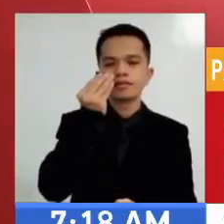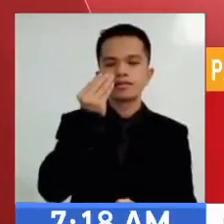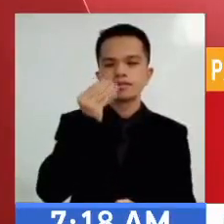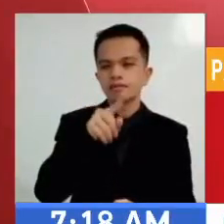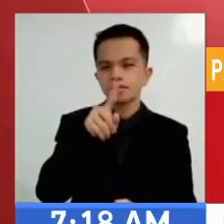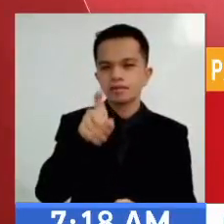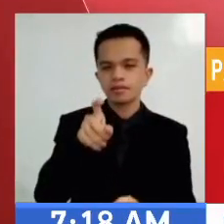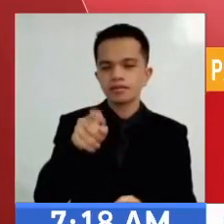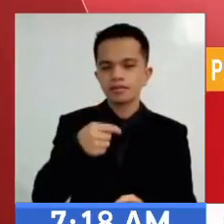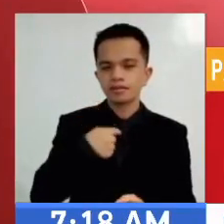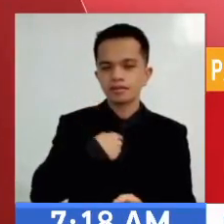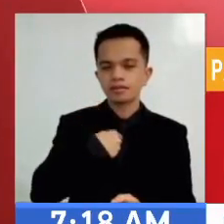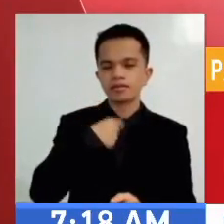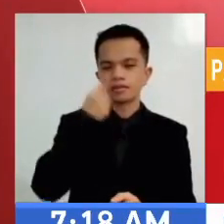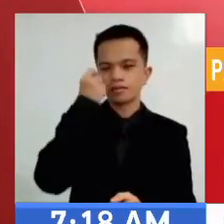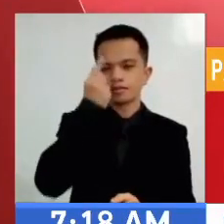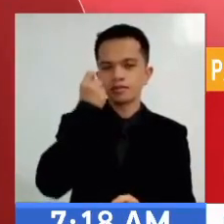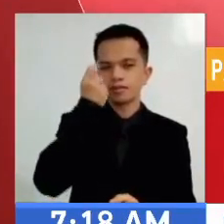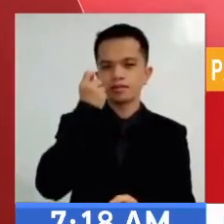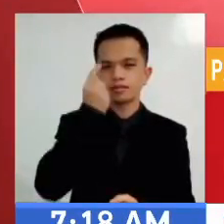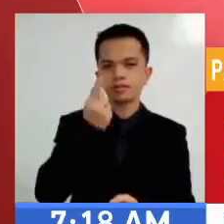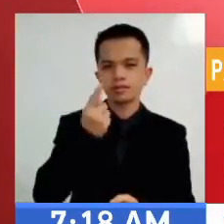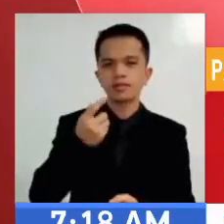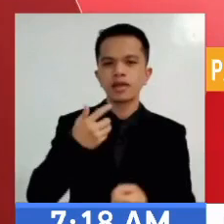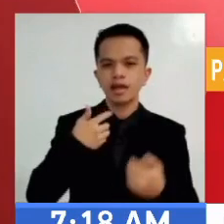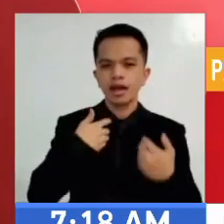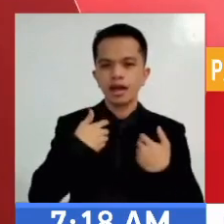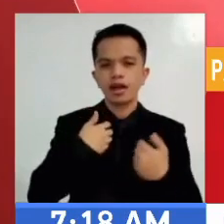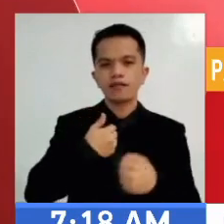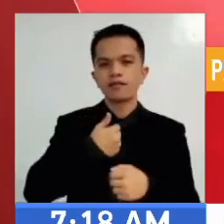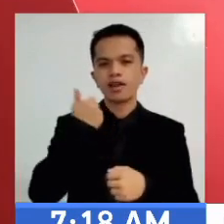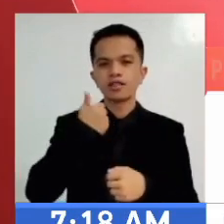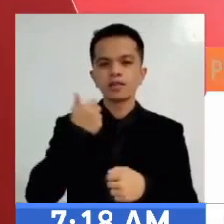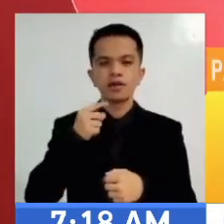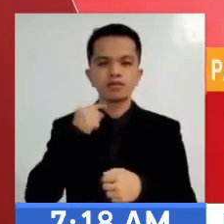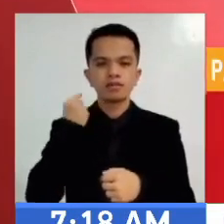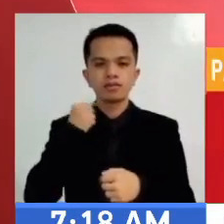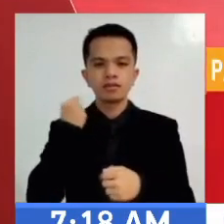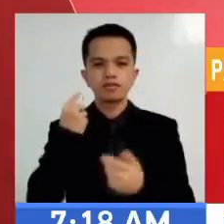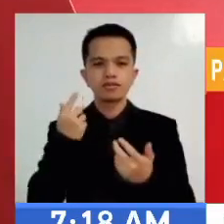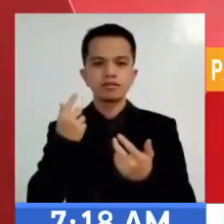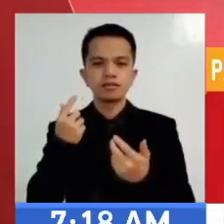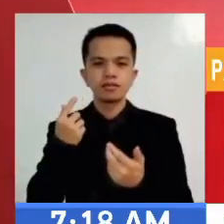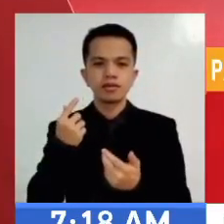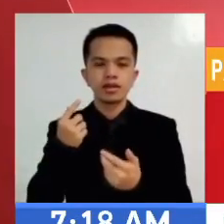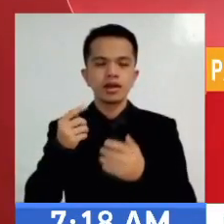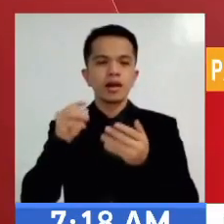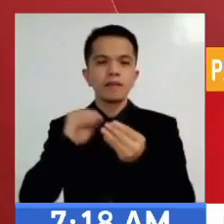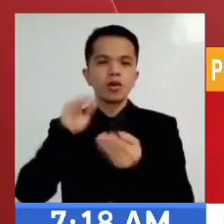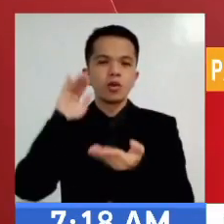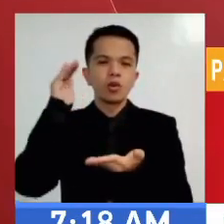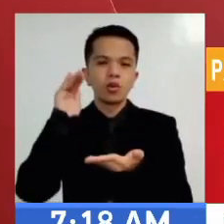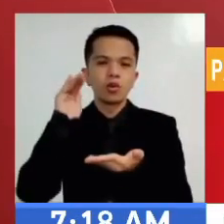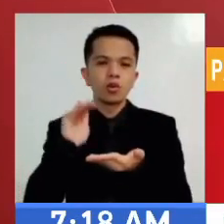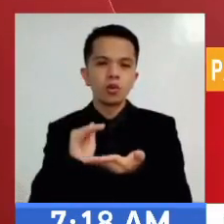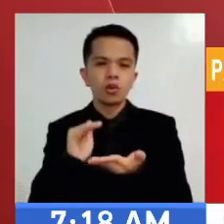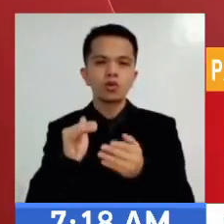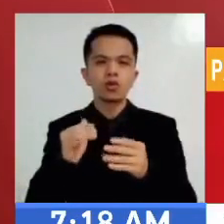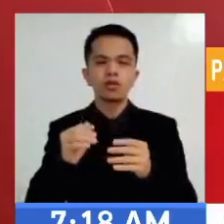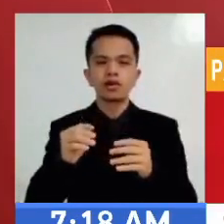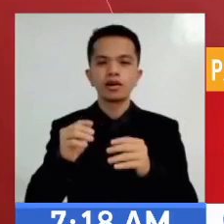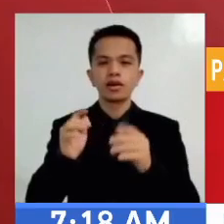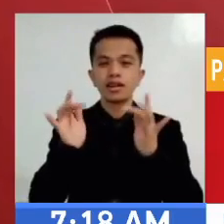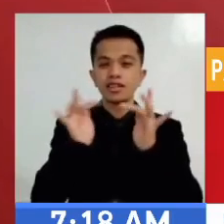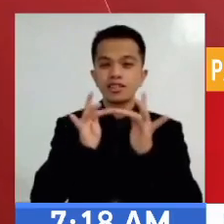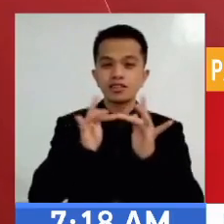may mga ilang pong mga archdiocese, no, na pinapabawasan na yung mga online streaming para ang mga tao ay mahikaya